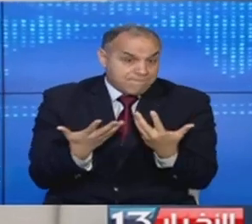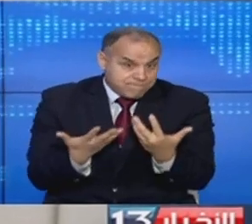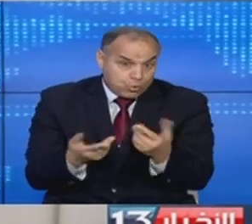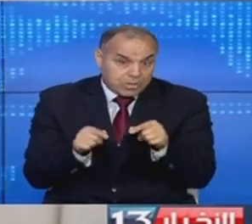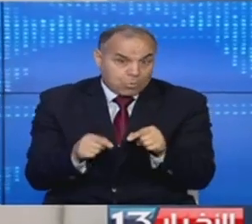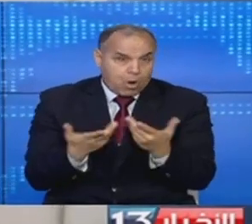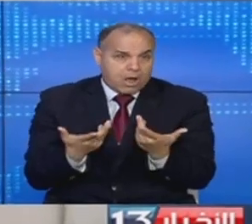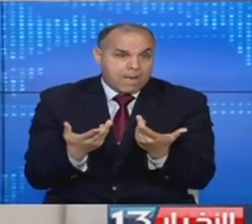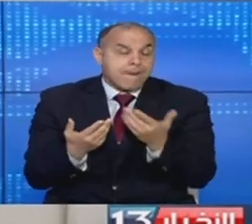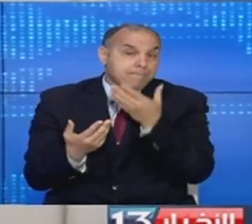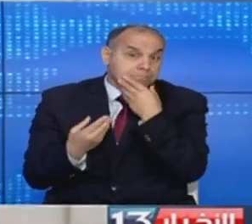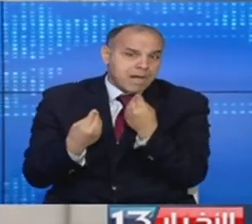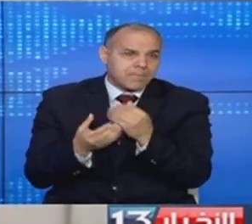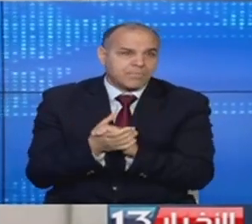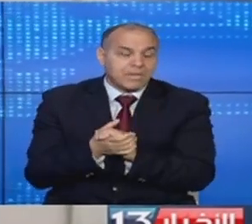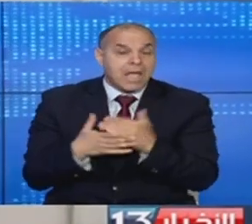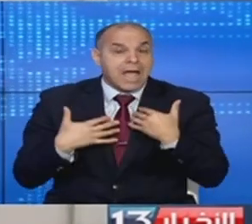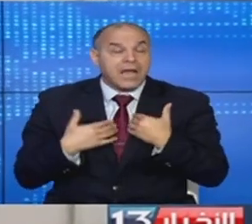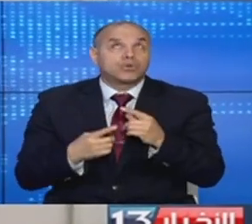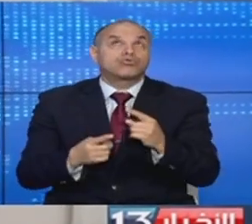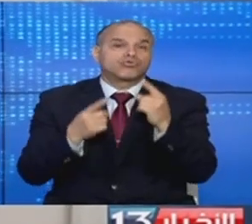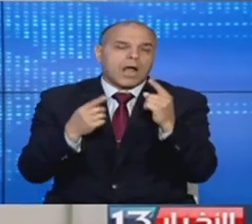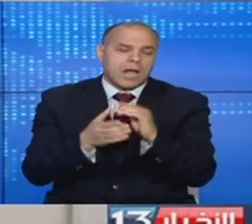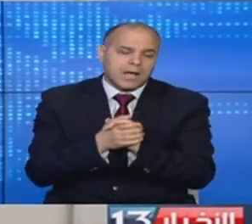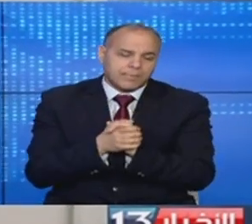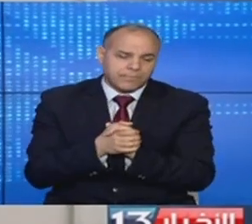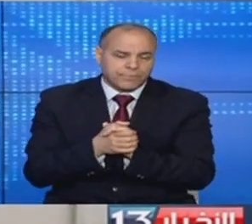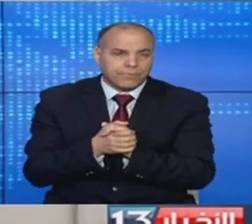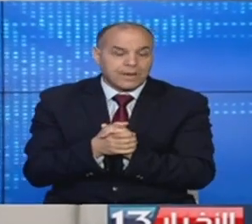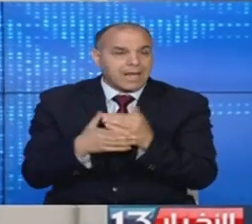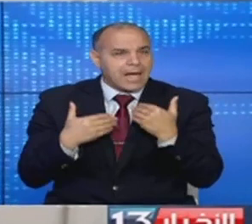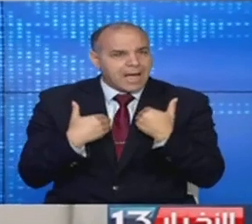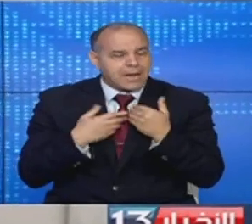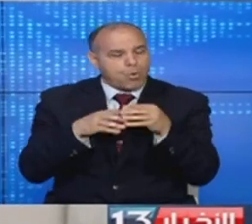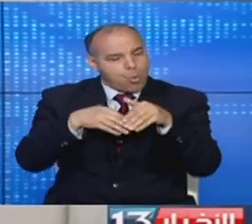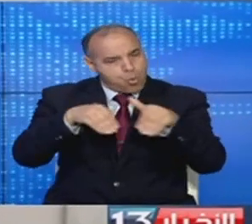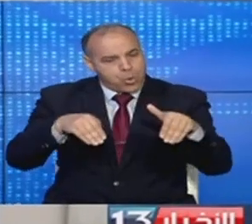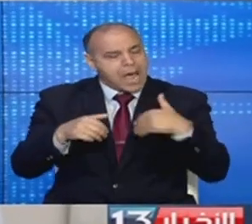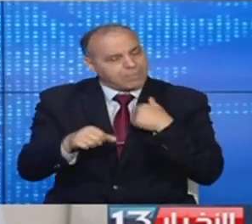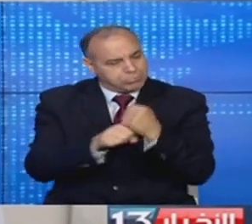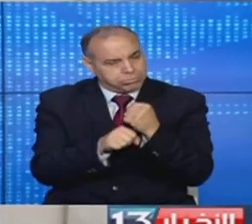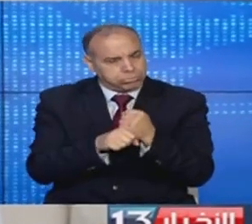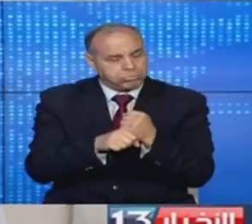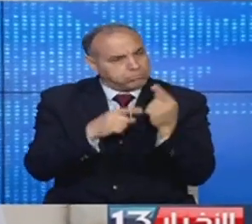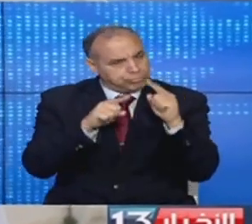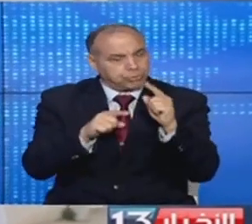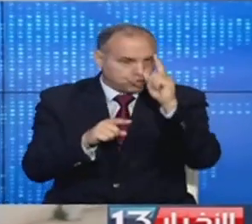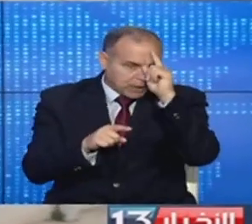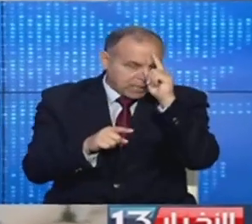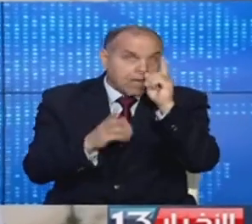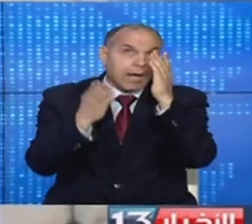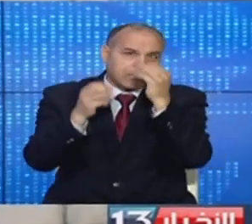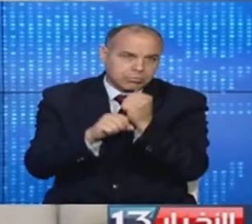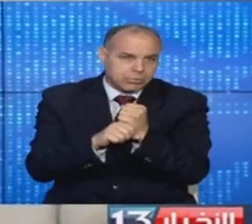الحاجه اللي الحاجات واحنا بقدره اللي قدره اللي في الصف الاول ورانا اه باذن الله سمير